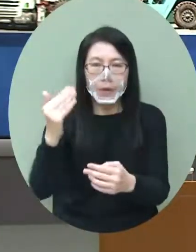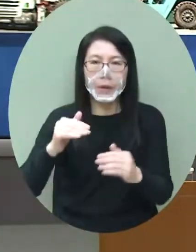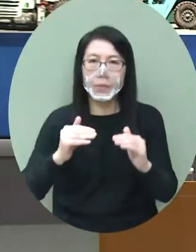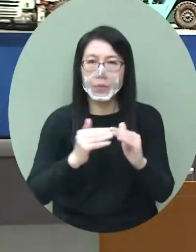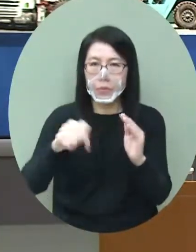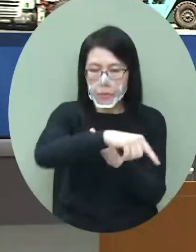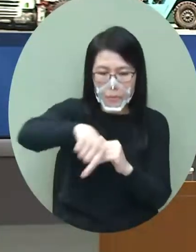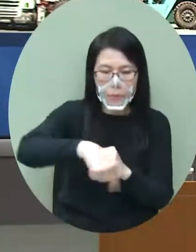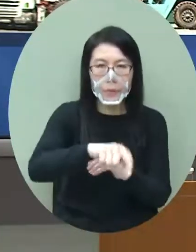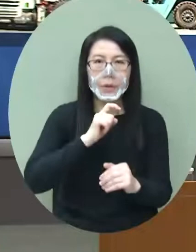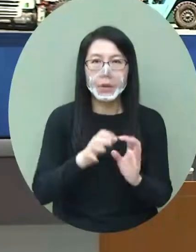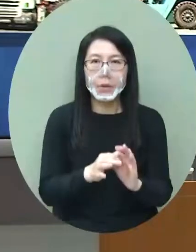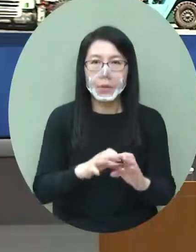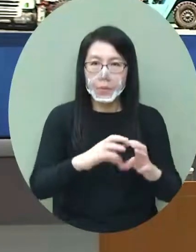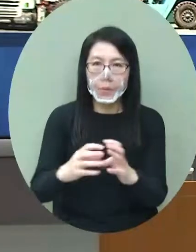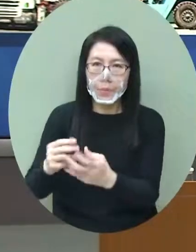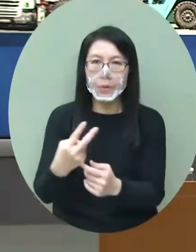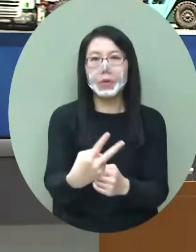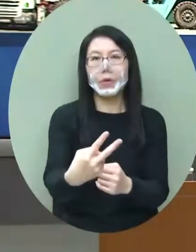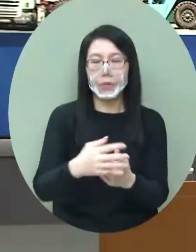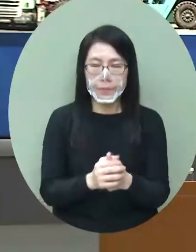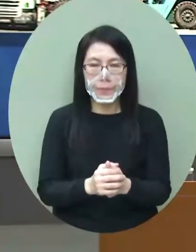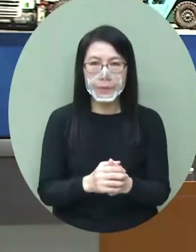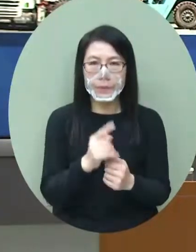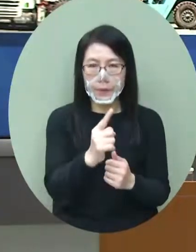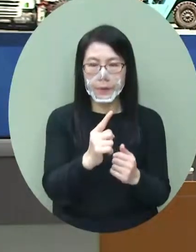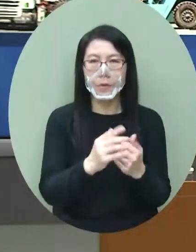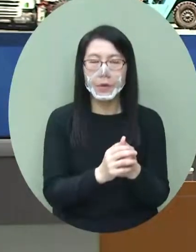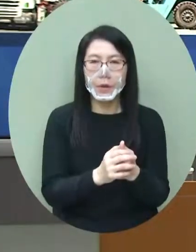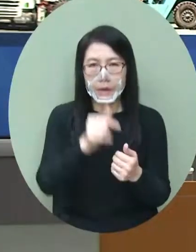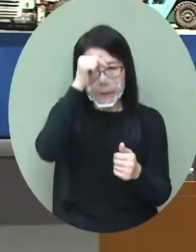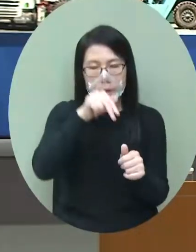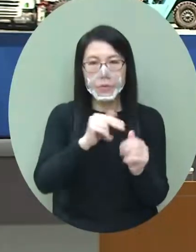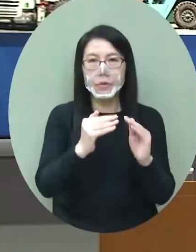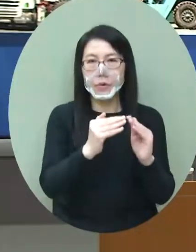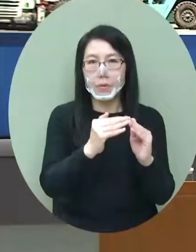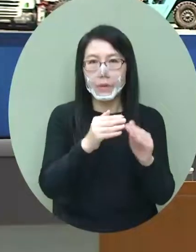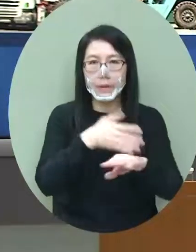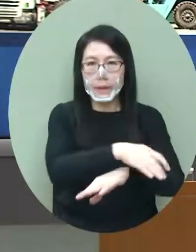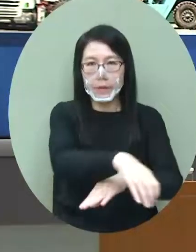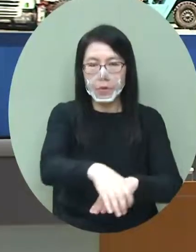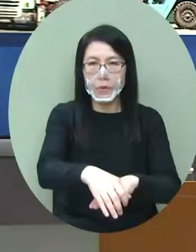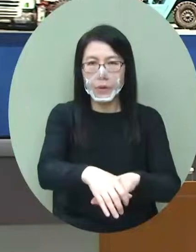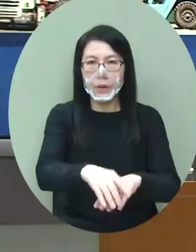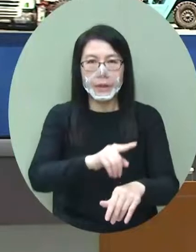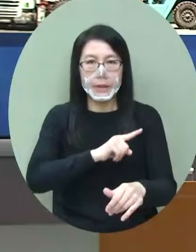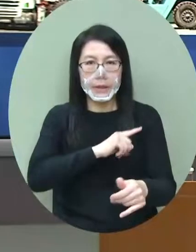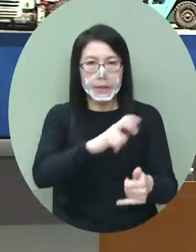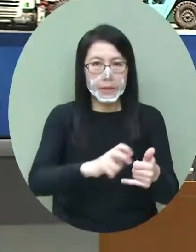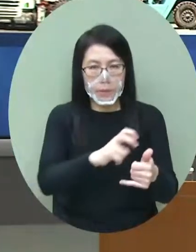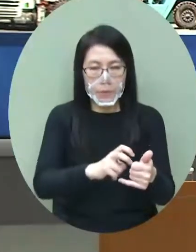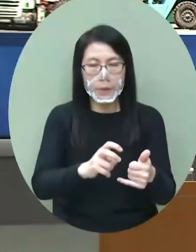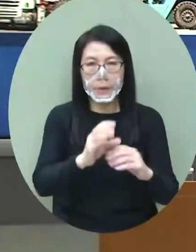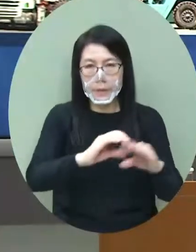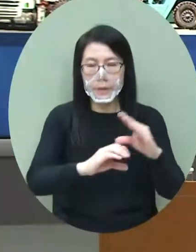在亚洲国际博览馆呢，有两个部分的设施，一个呢是属于医院管理局的社区治疗的